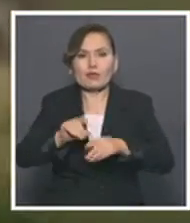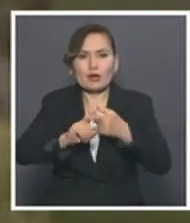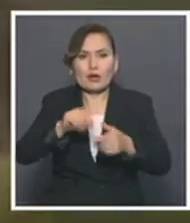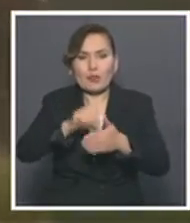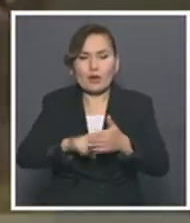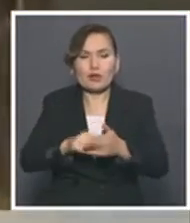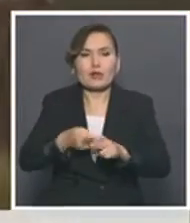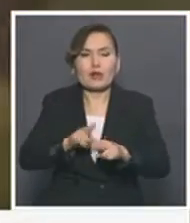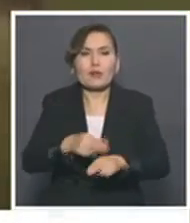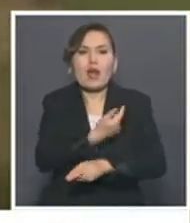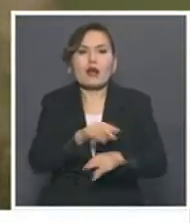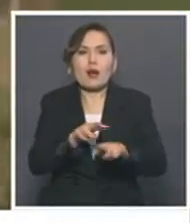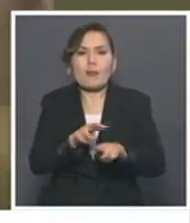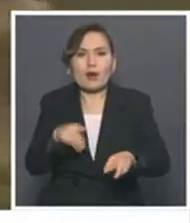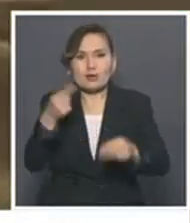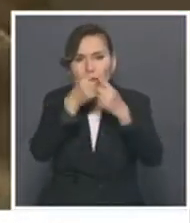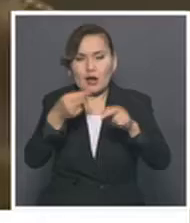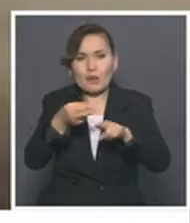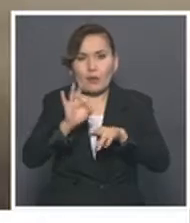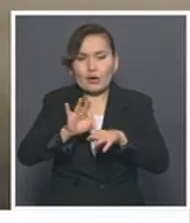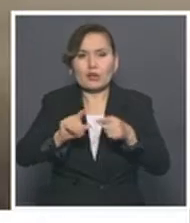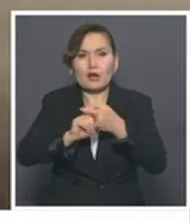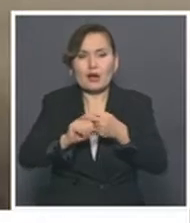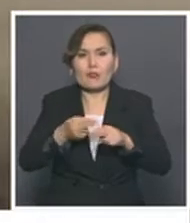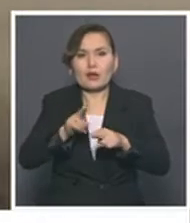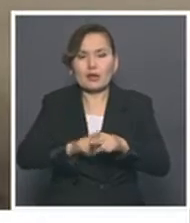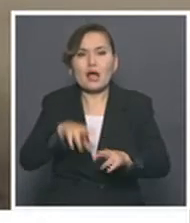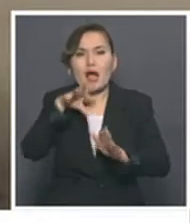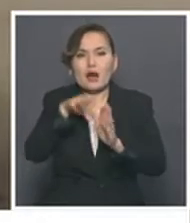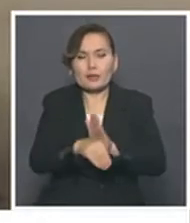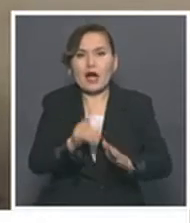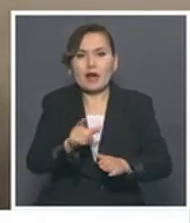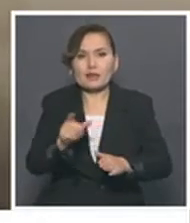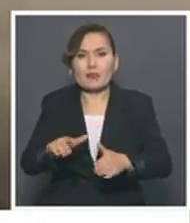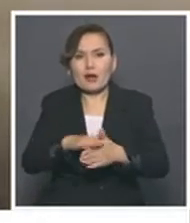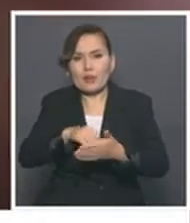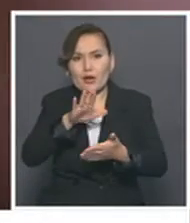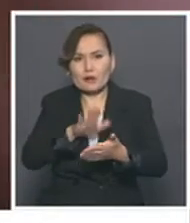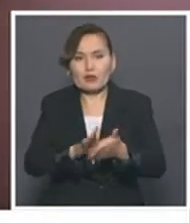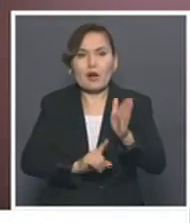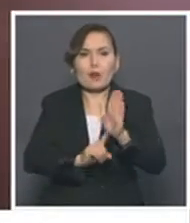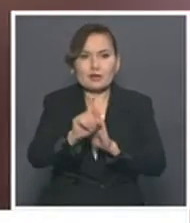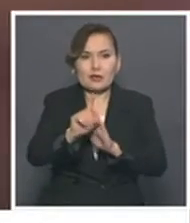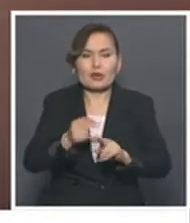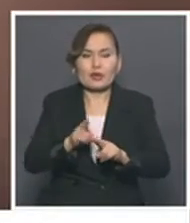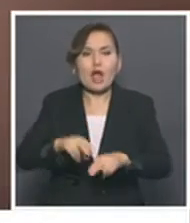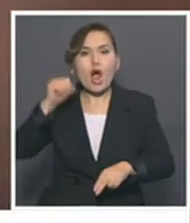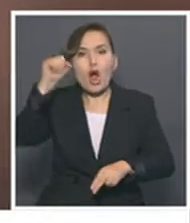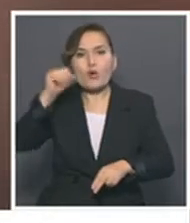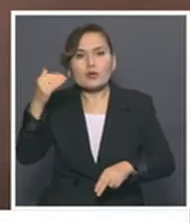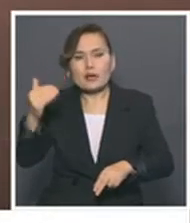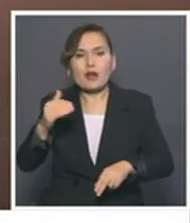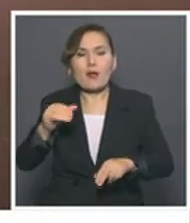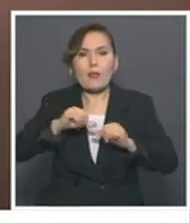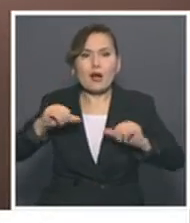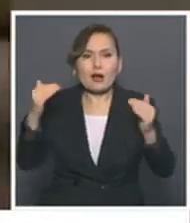сақтау министрлігі коронавирус жұққан, бірақ ресми статистикаға енбей қалған адамдар санын анықтауға кіріскенін мәлімдеді. Ал Өзбекстанда